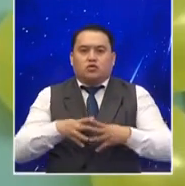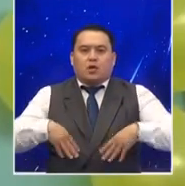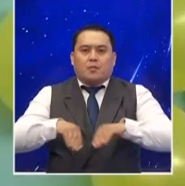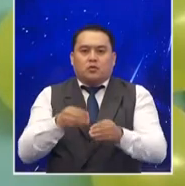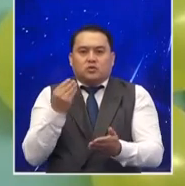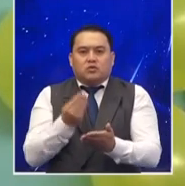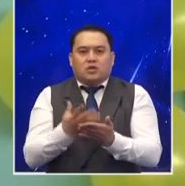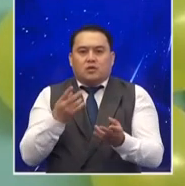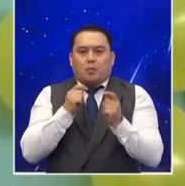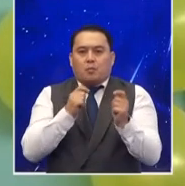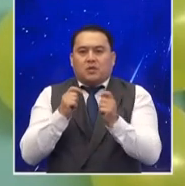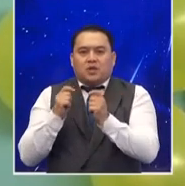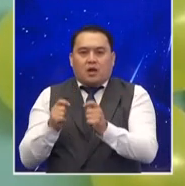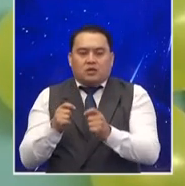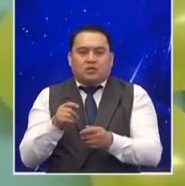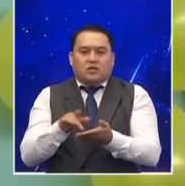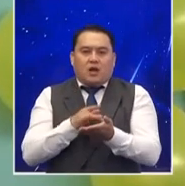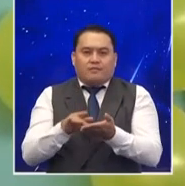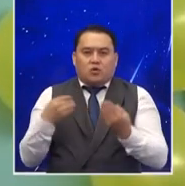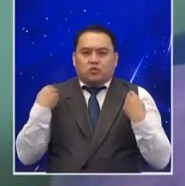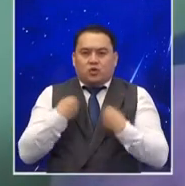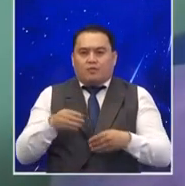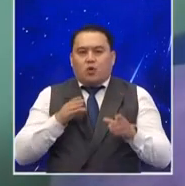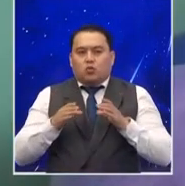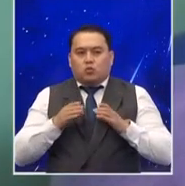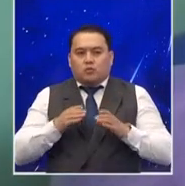получили ценные и нужные подарки – смартфоны и зимнюю одежду.